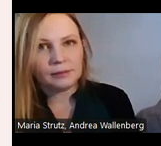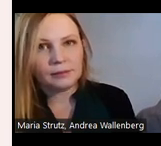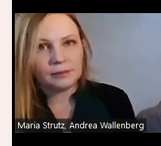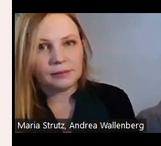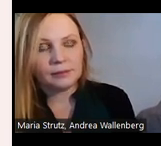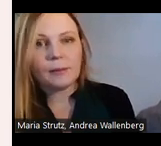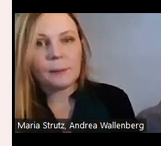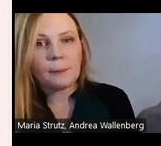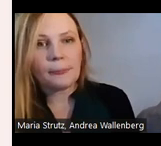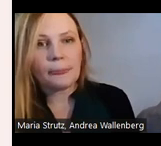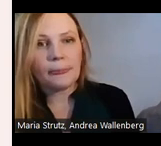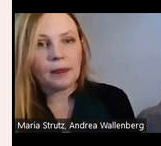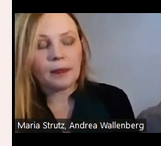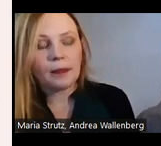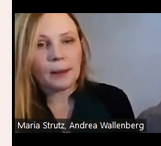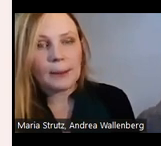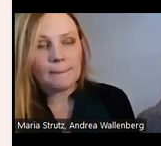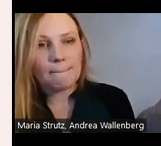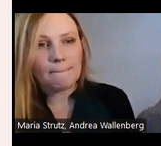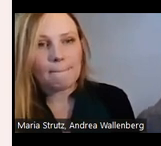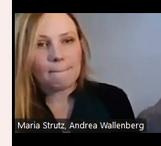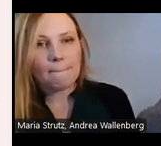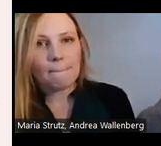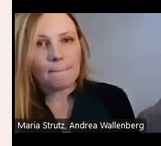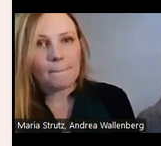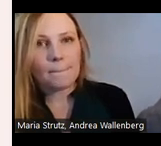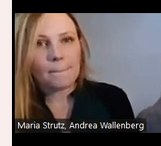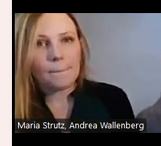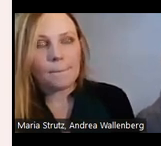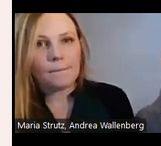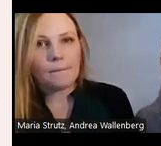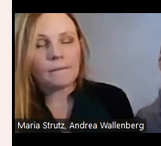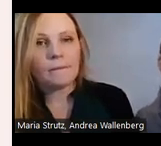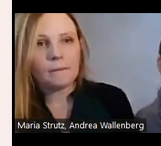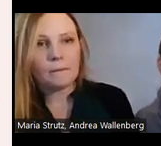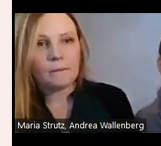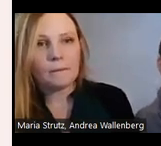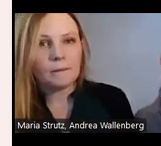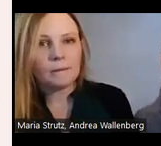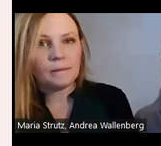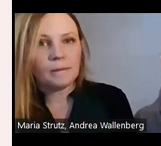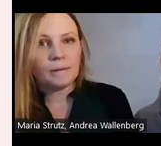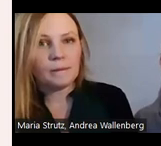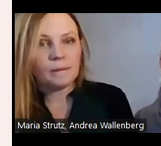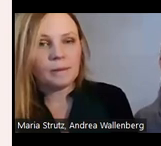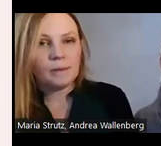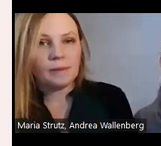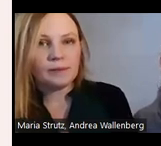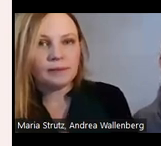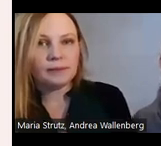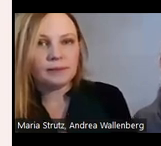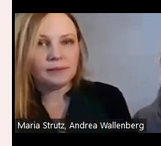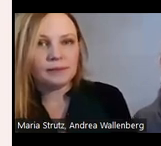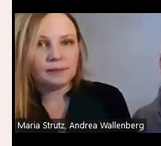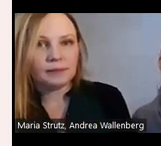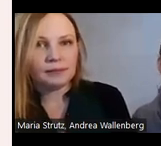den utifrån sina förutsättningar. Och förutsättningarna kan ju vara vad som är lätt eller svårt för barnet. Det kan ju vara så att barnet inte har